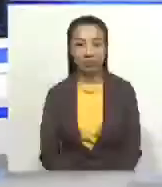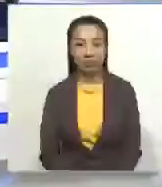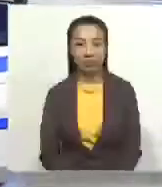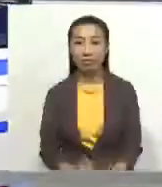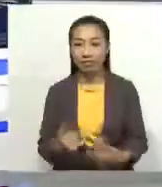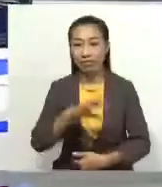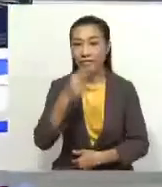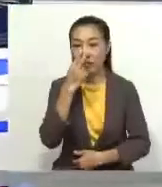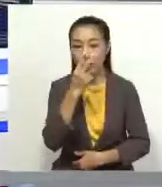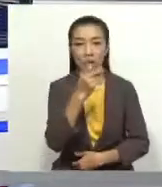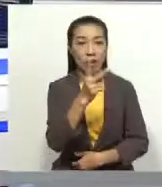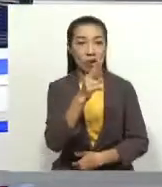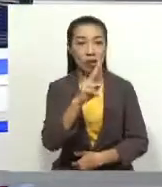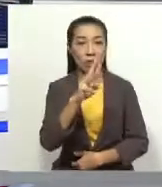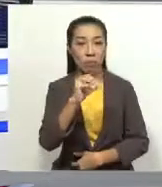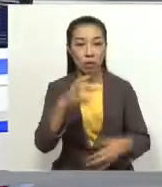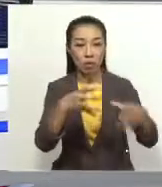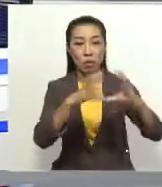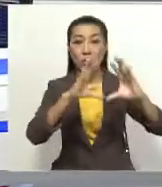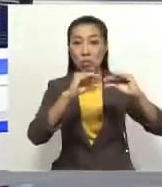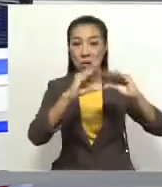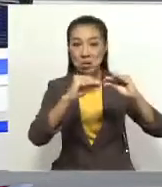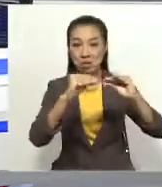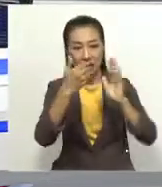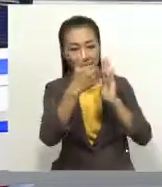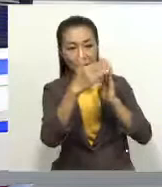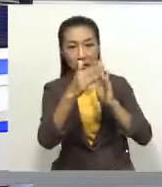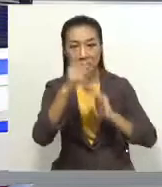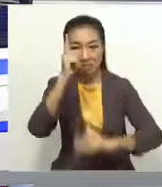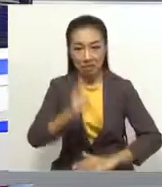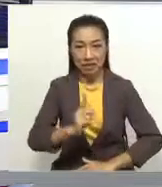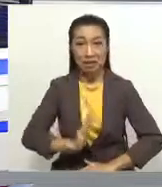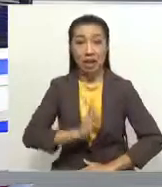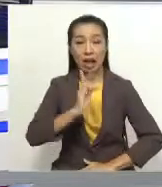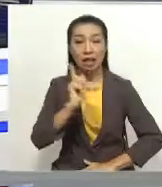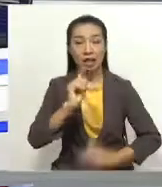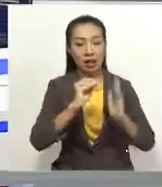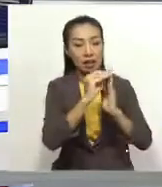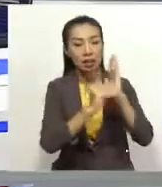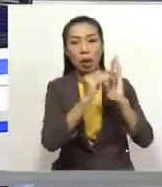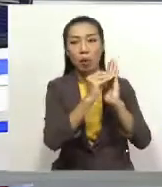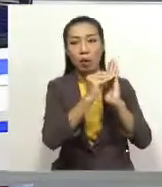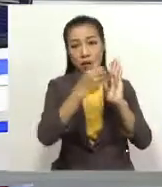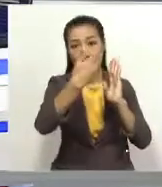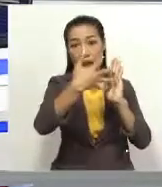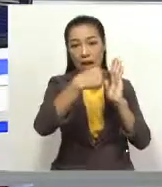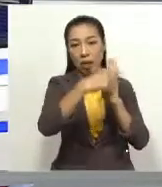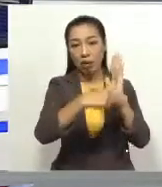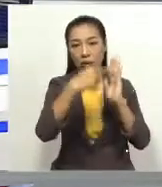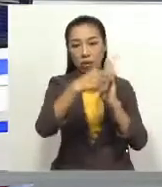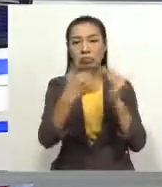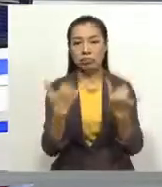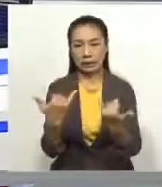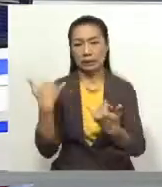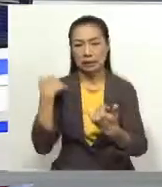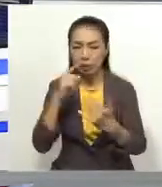ช่วงนี้จะไปติดตามการประชุมคณะรัฐมนตรีนอกสถานที่อย่างเป็นทางการในกลุ่มจังหวัดภาคตะวันออกเฉียงเหนือตอนล่าง2นะคะซึ่งแ